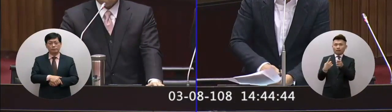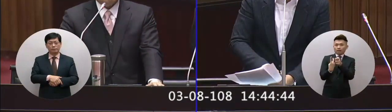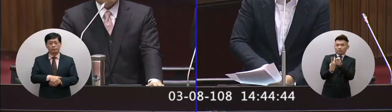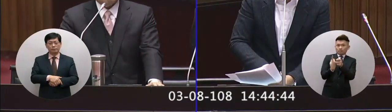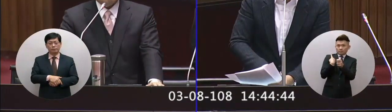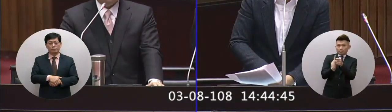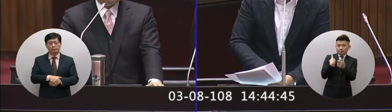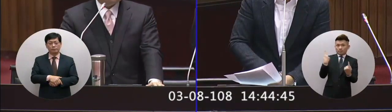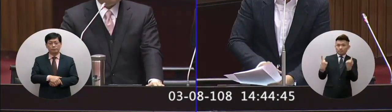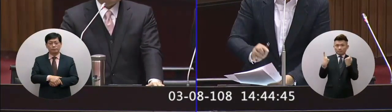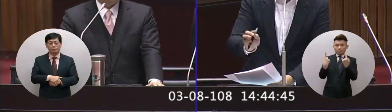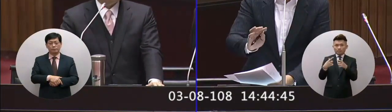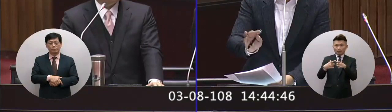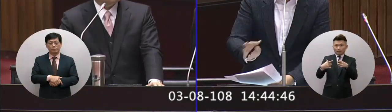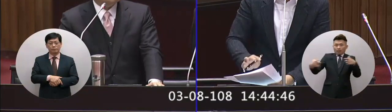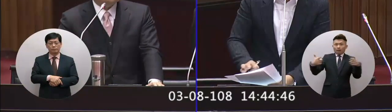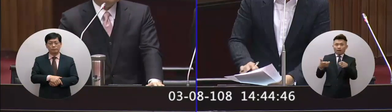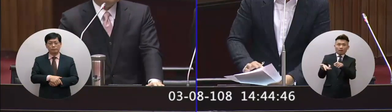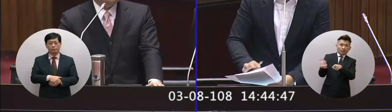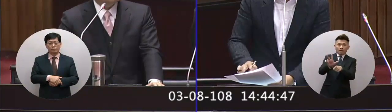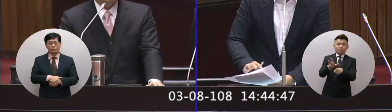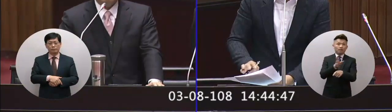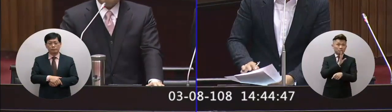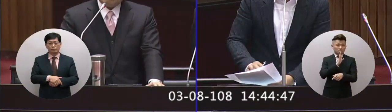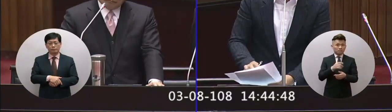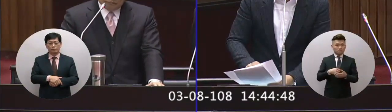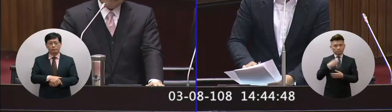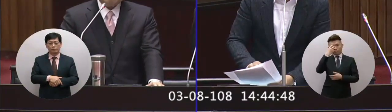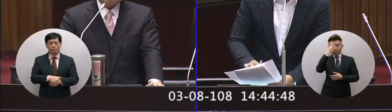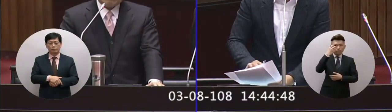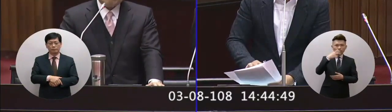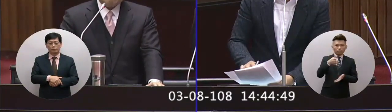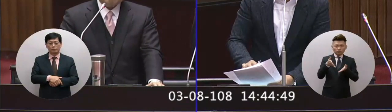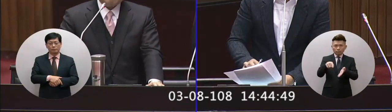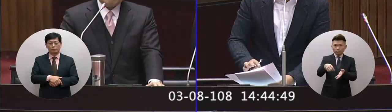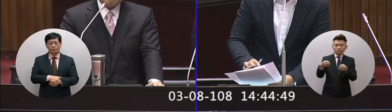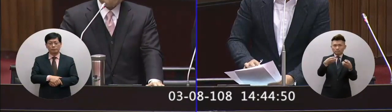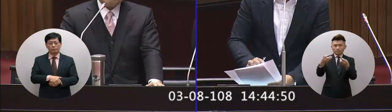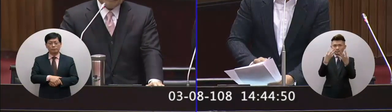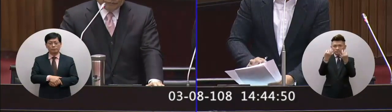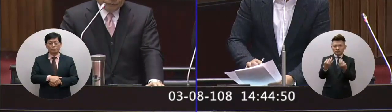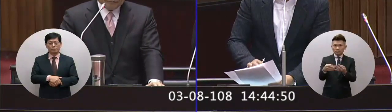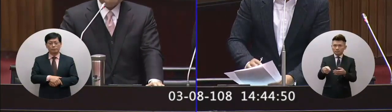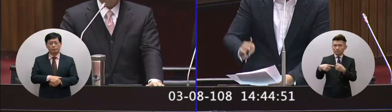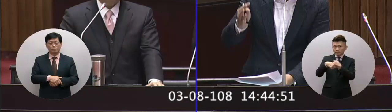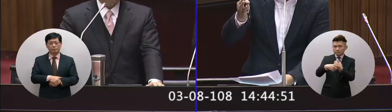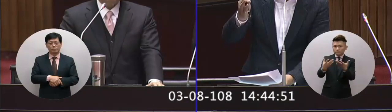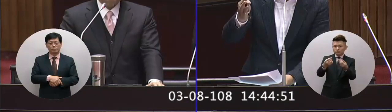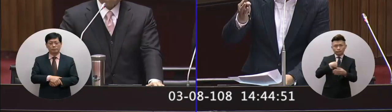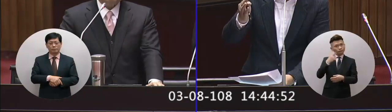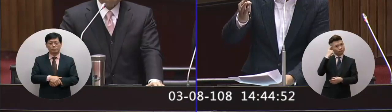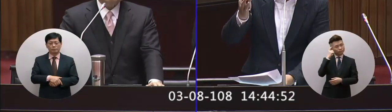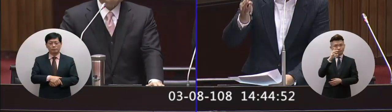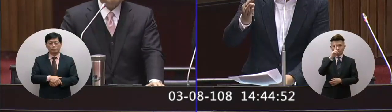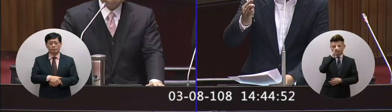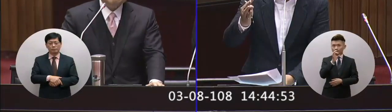七輩的民族就對了這幾乎在甘肆裡面都沒有去討論這種負責的術意我覺得這很奇怪所以在